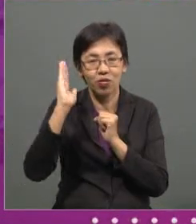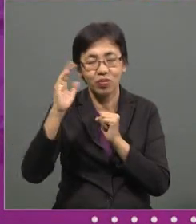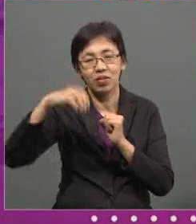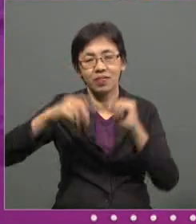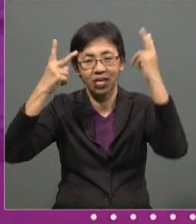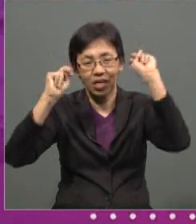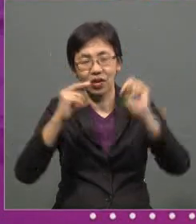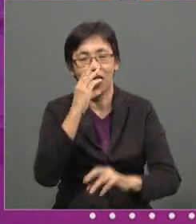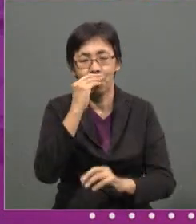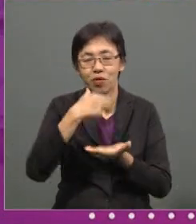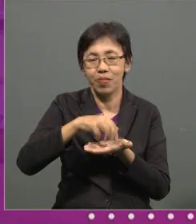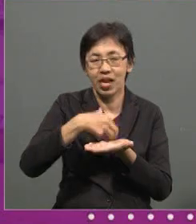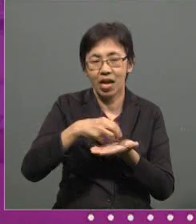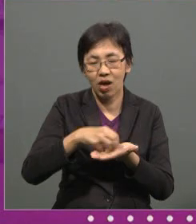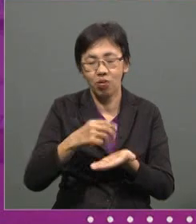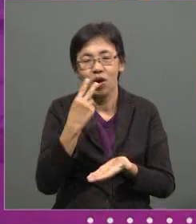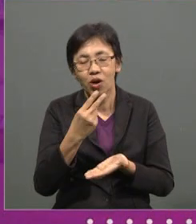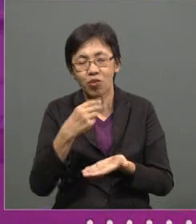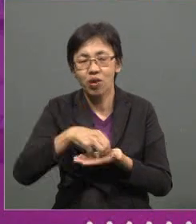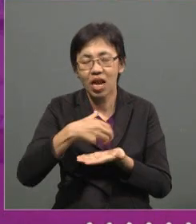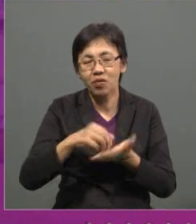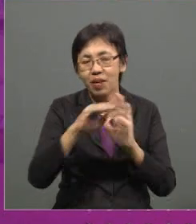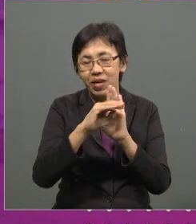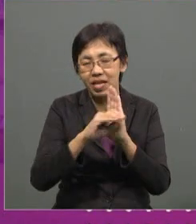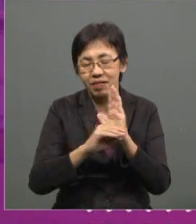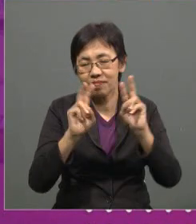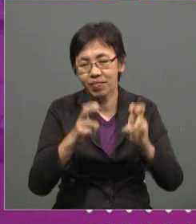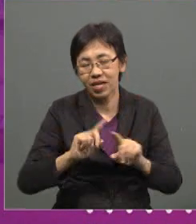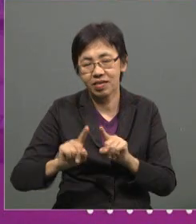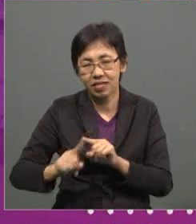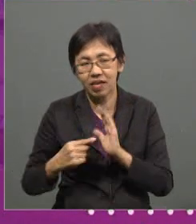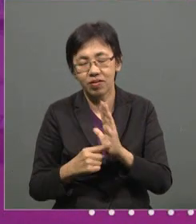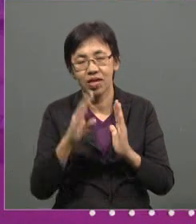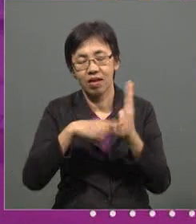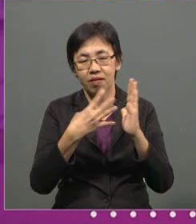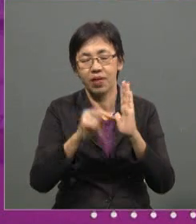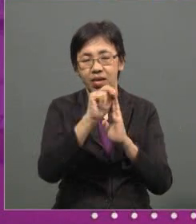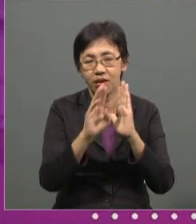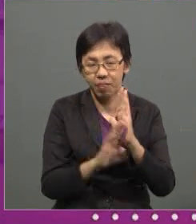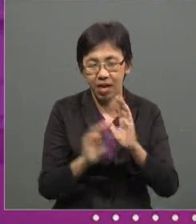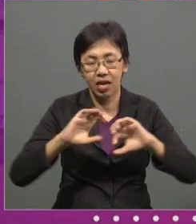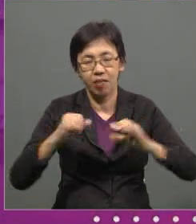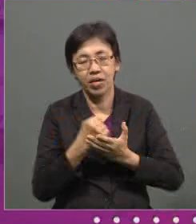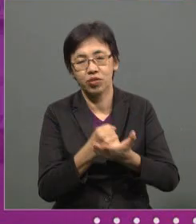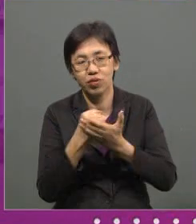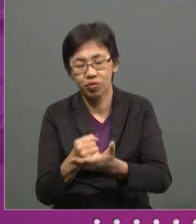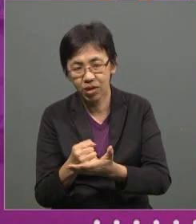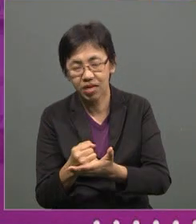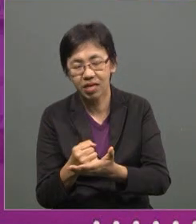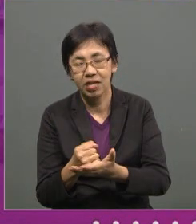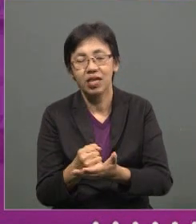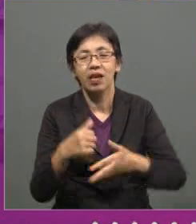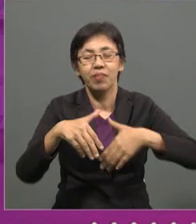ำสำนักนายกรัฐมนตรีติดตามหลากหลายเรื่องราวหลายประเด็นนะทั้งเรื่องราวนโยบายการช่วยเหลือจากภาครัฐที่ส่งตรงถึ